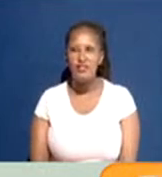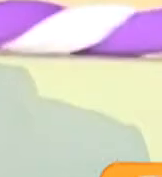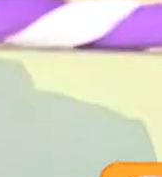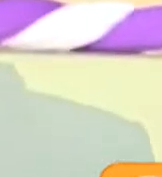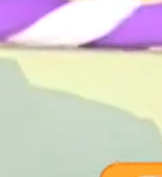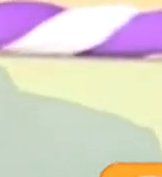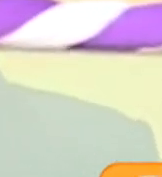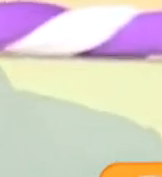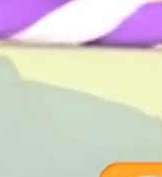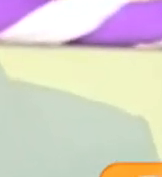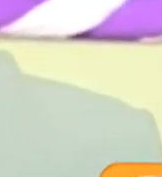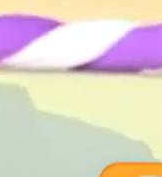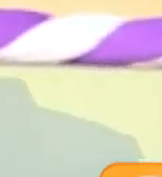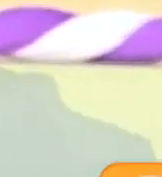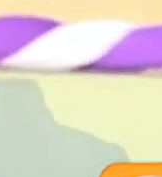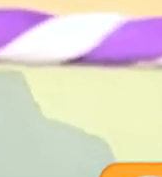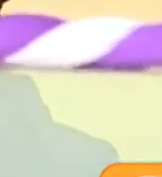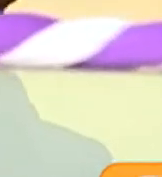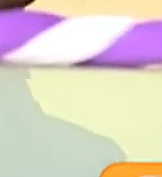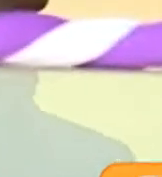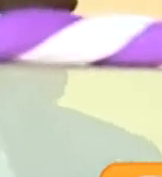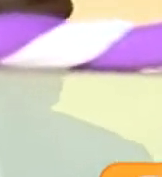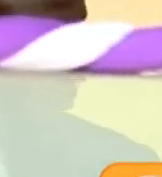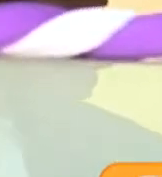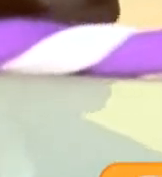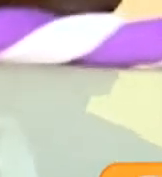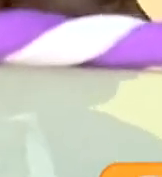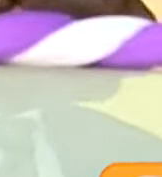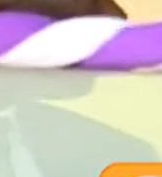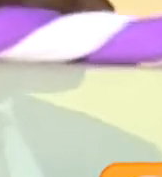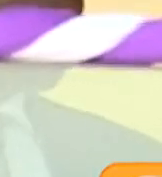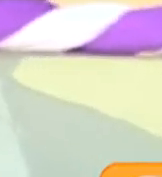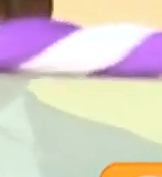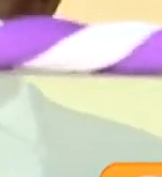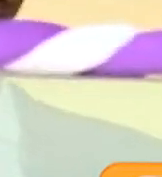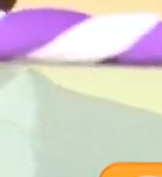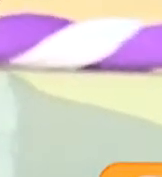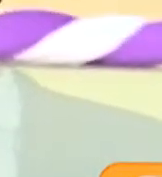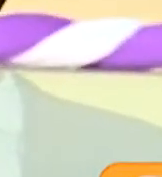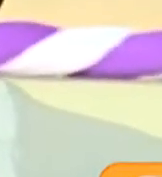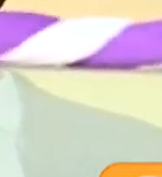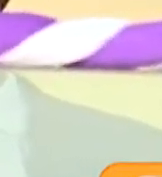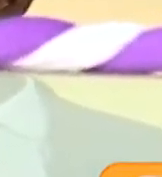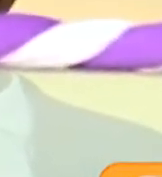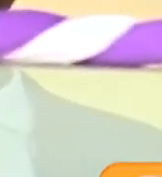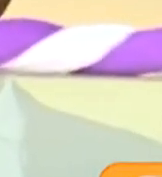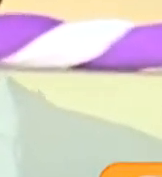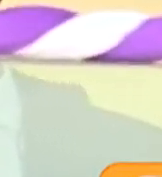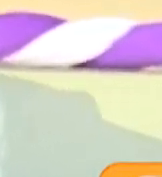tulipo ili tuweze kumalizia kwa wimbo wa taifa.